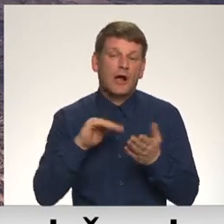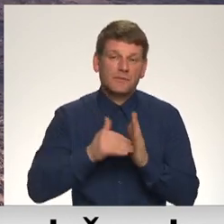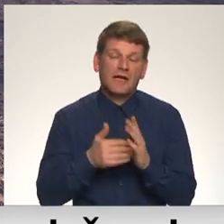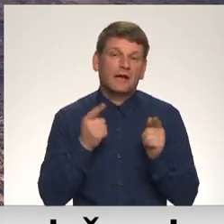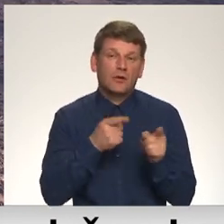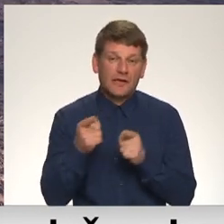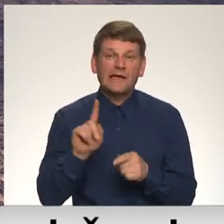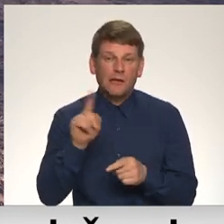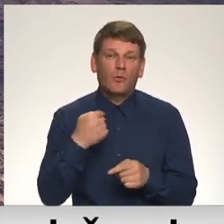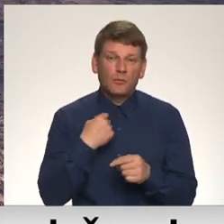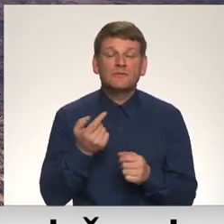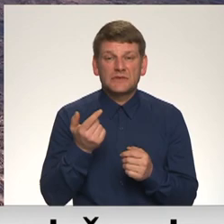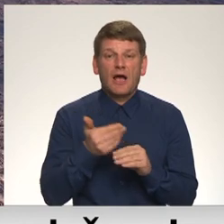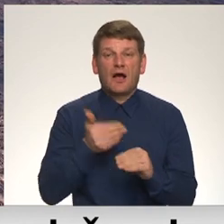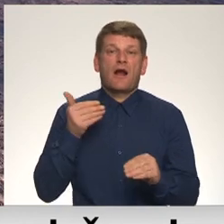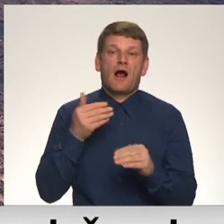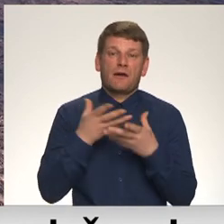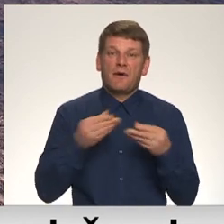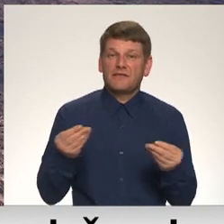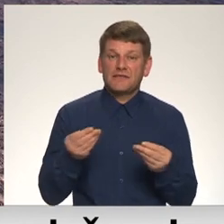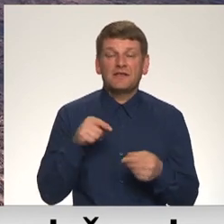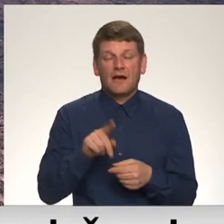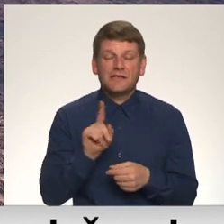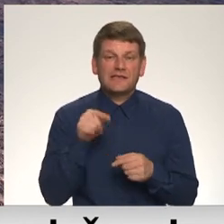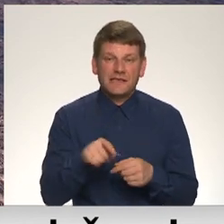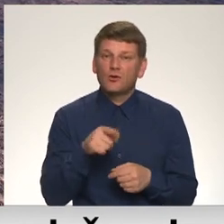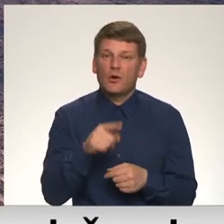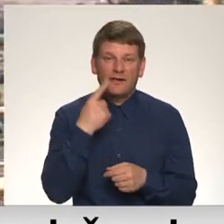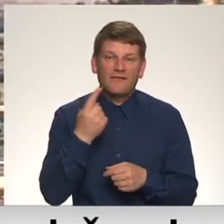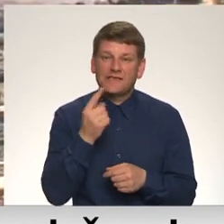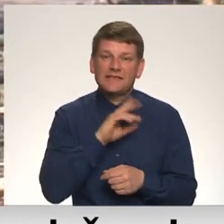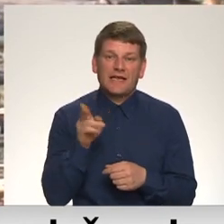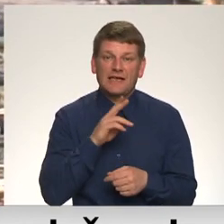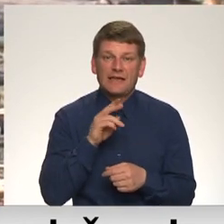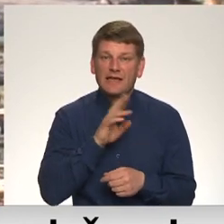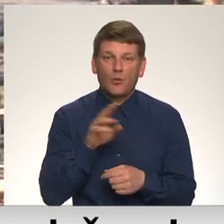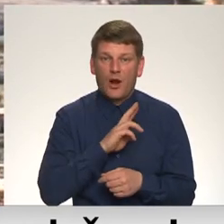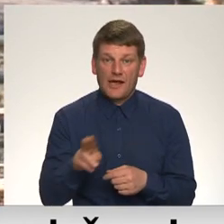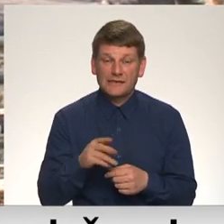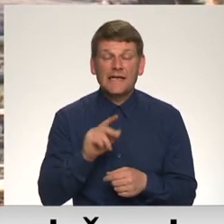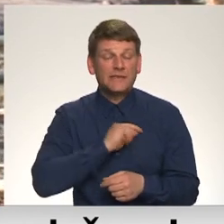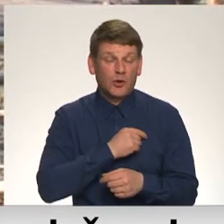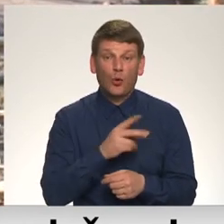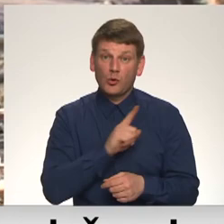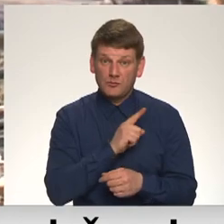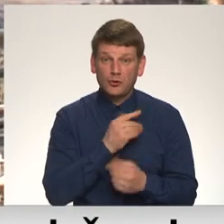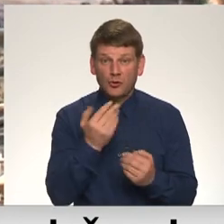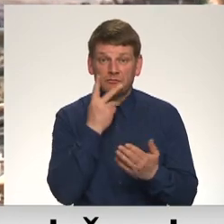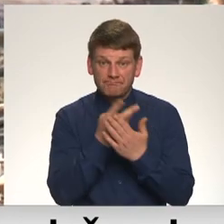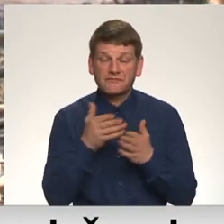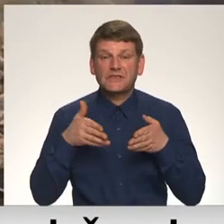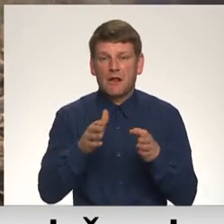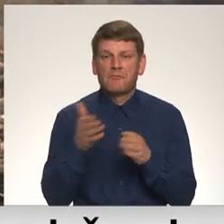ietekmēji. Ir mums agrāk pavasari, tā tas ir, to neviens nenoliedz. Inspektoru uzmanību šodien piesaistīja ceļa